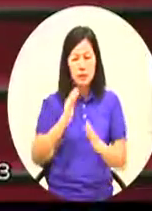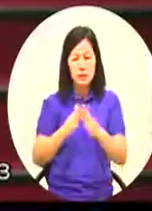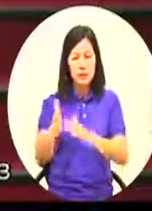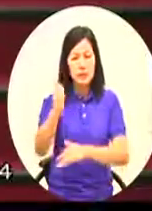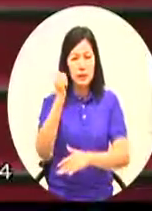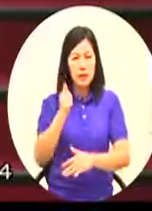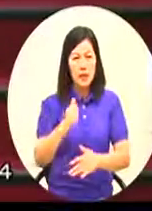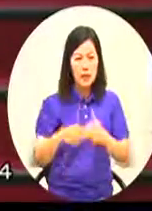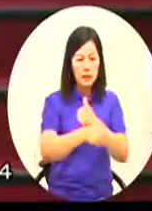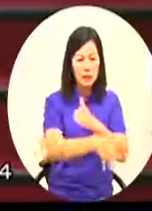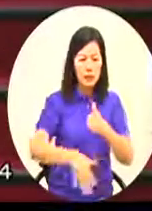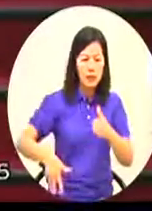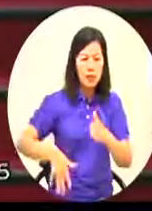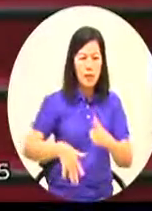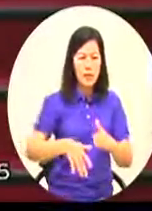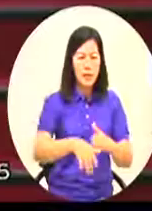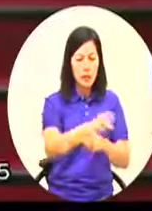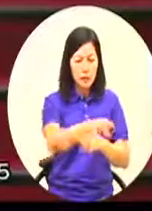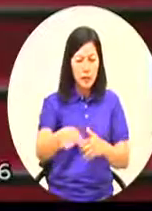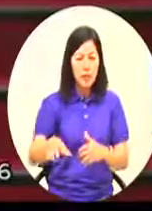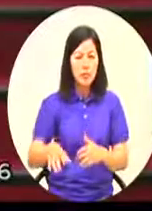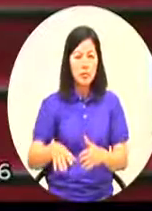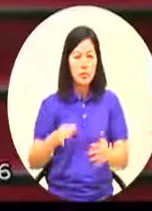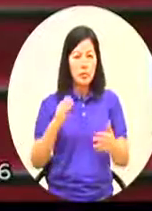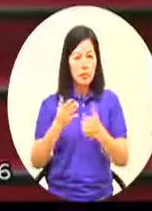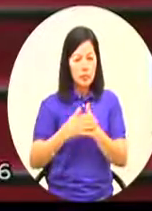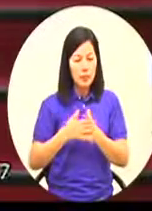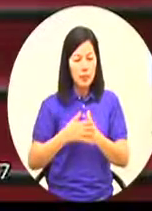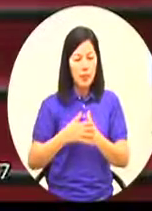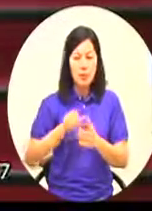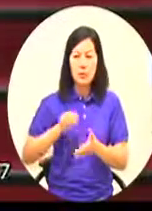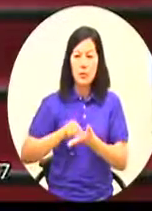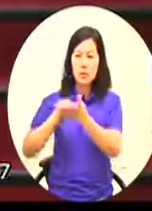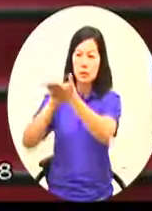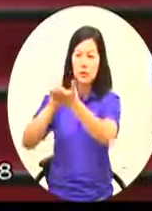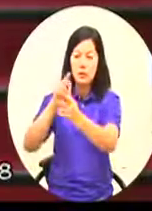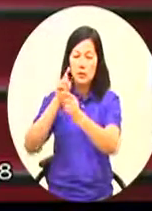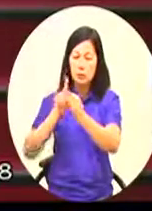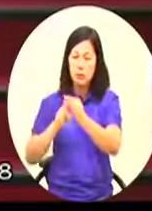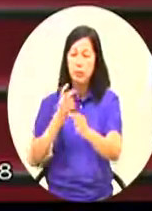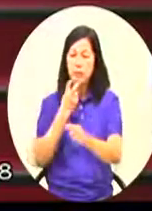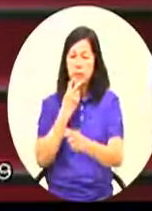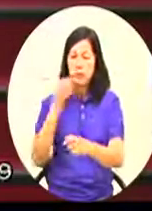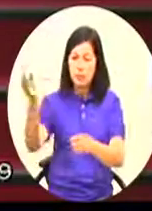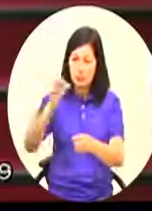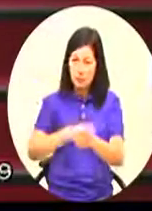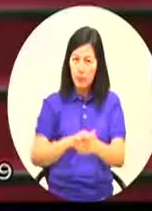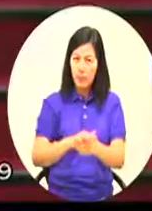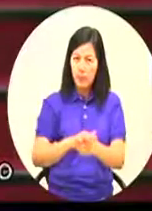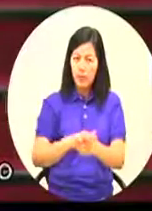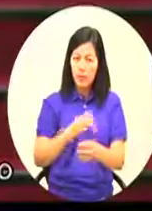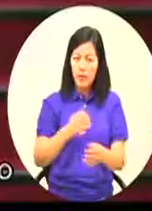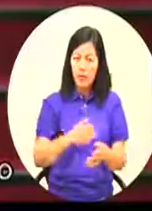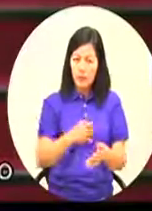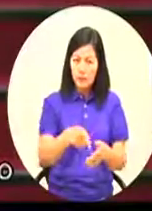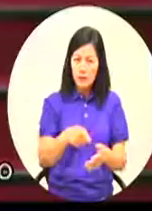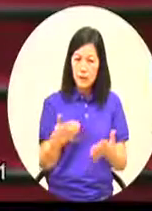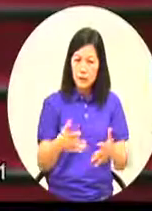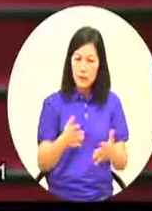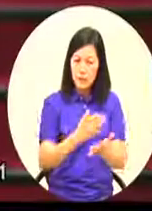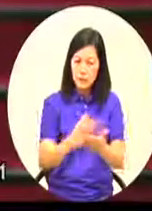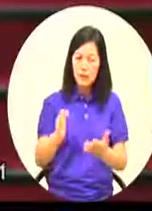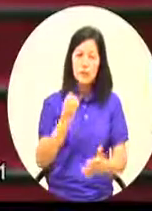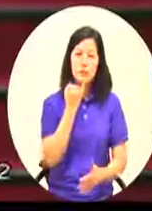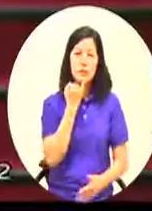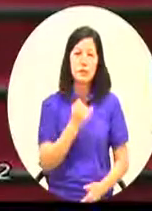相关局处能够协助提出这个方案，向中央帮我们争取解决这两个非常严重的问题了哈。